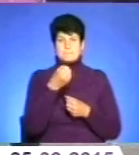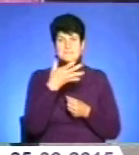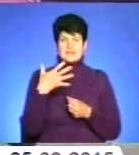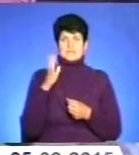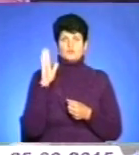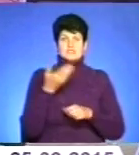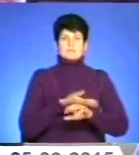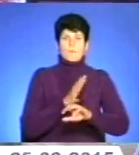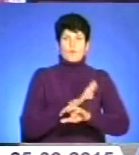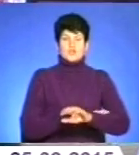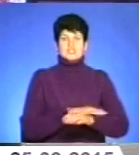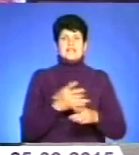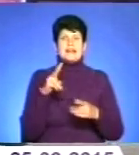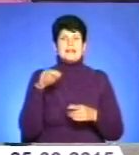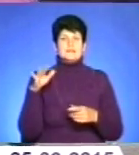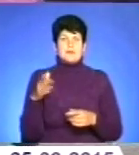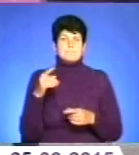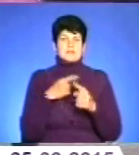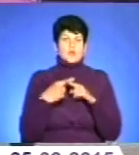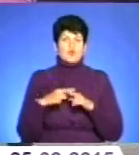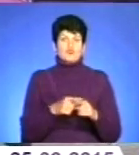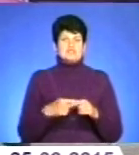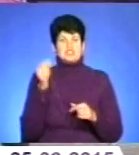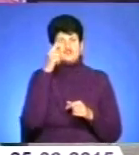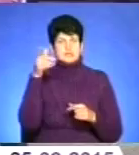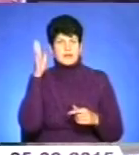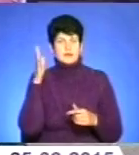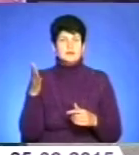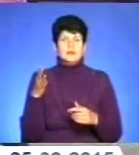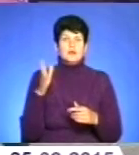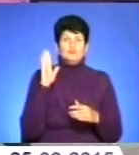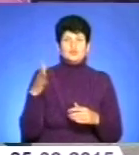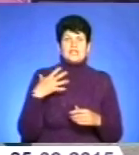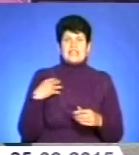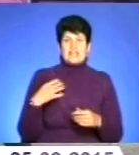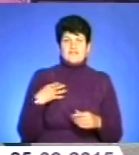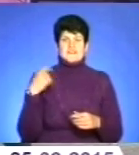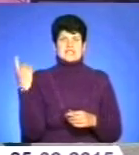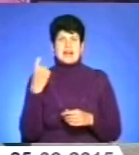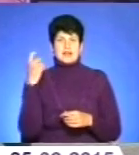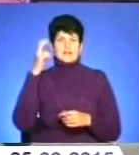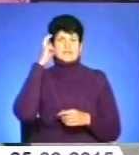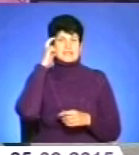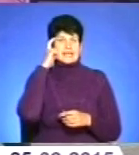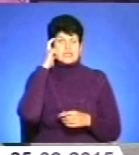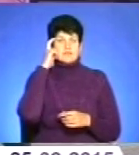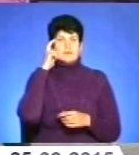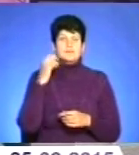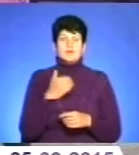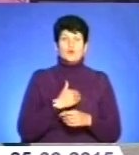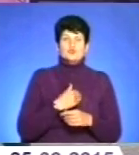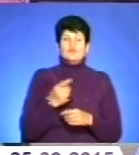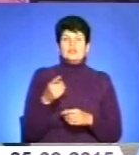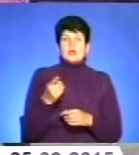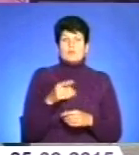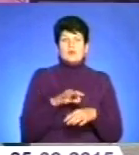з Польщі, це будуть з Прибалтики, будуть з Білорусі, будуть з Чехії, Словаччини, будуть львів'яни, будуть з Харкова, з Києва. Ми хочемо в Тернополі